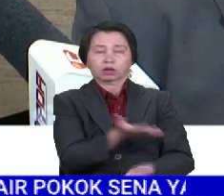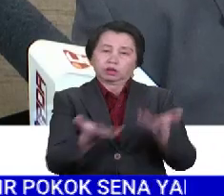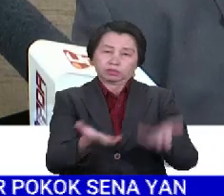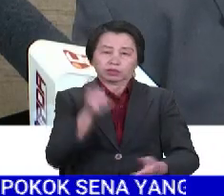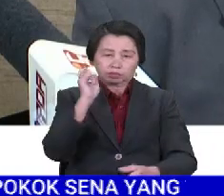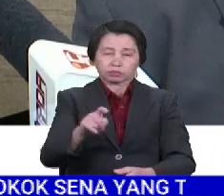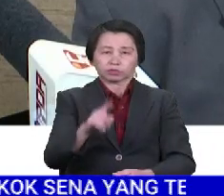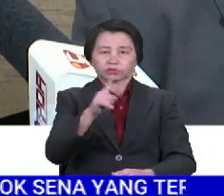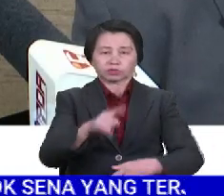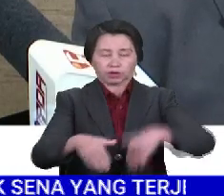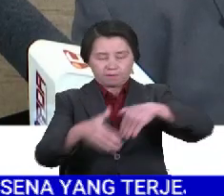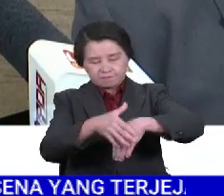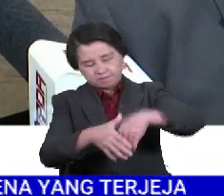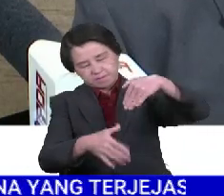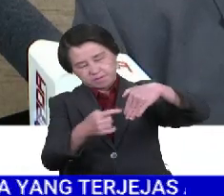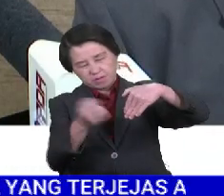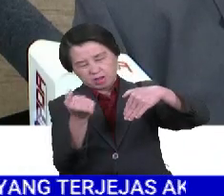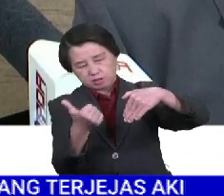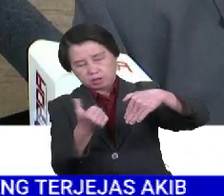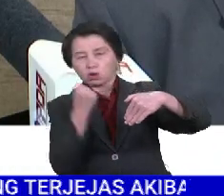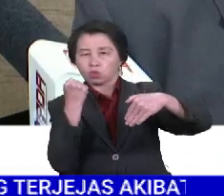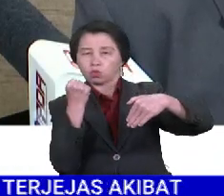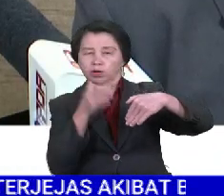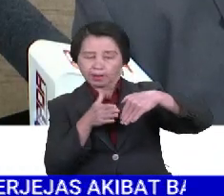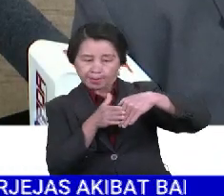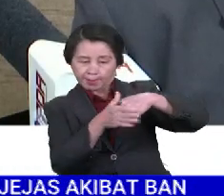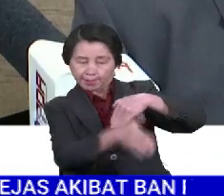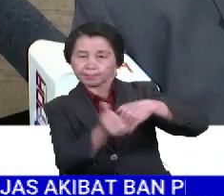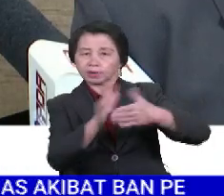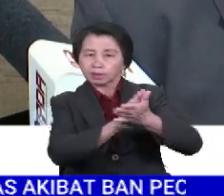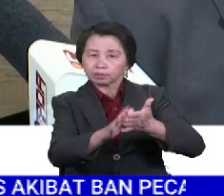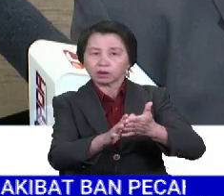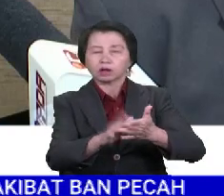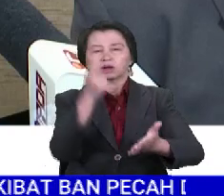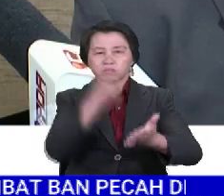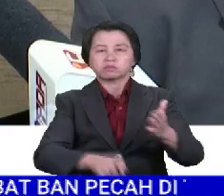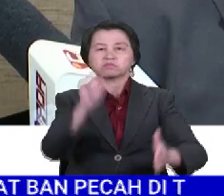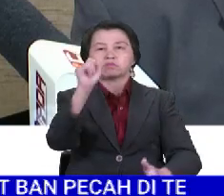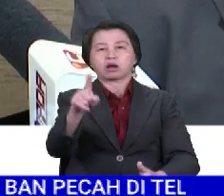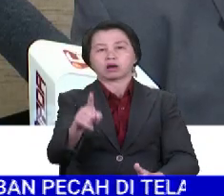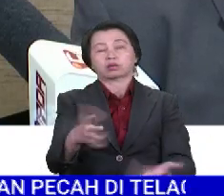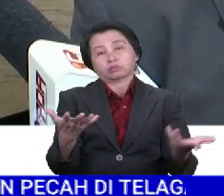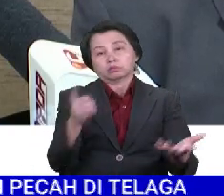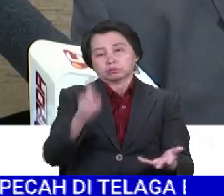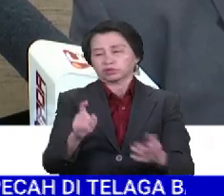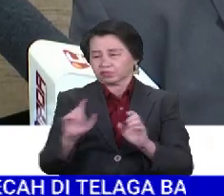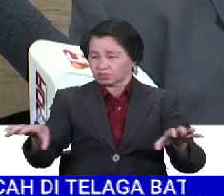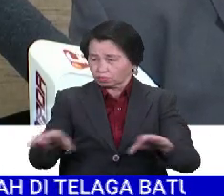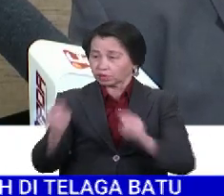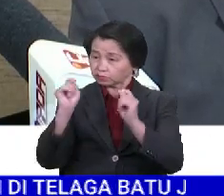perlu kepada struktur yang lebih kukuh, lebih kemas. Kos dia lebih tinggi. Dan perlu disegerakan untuk